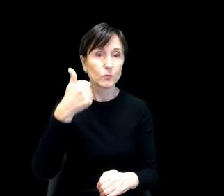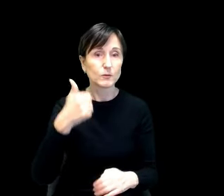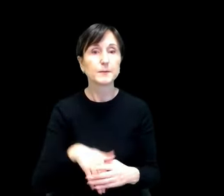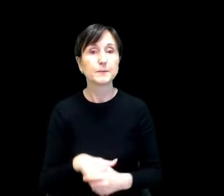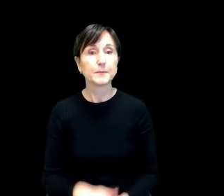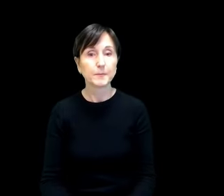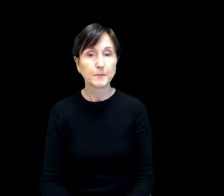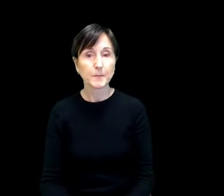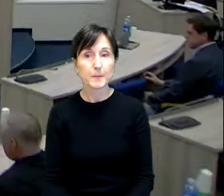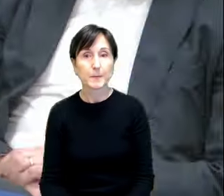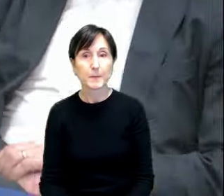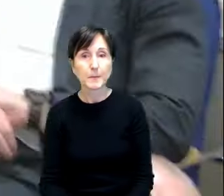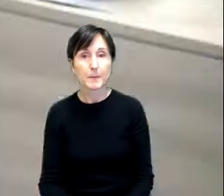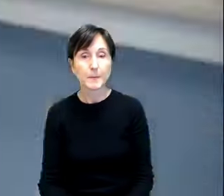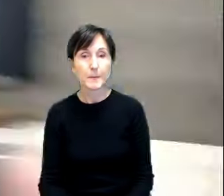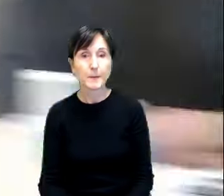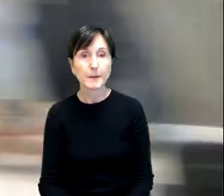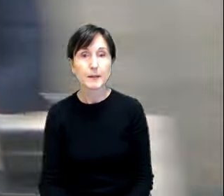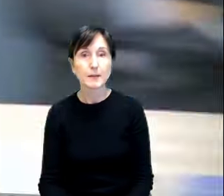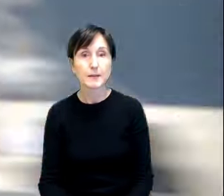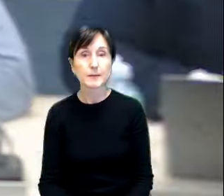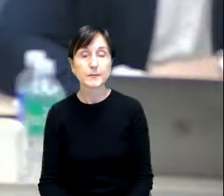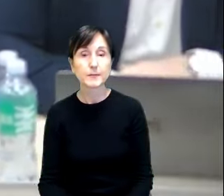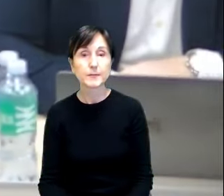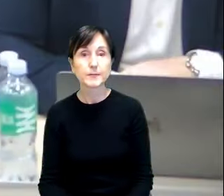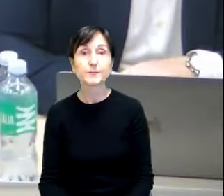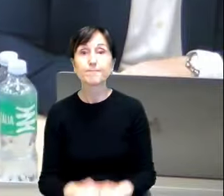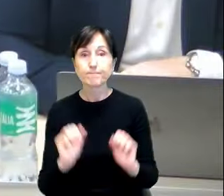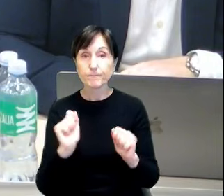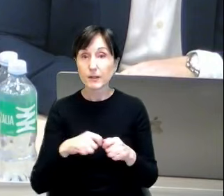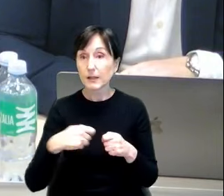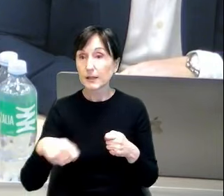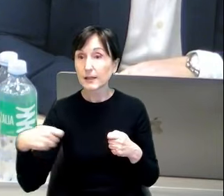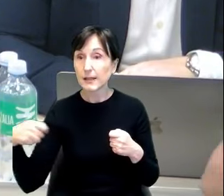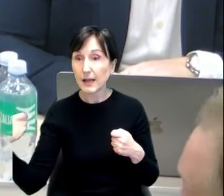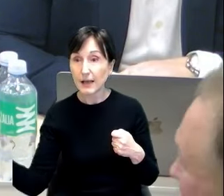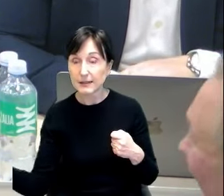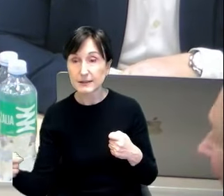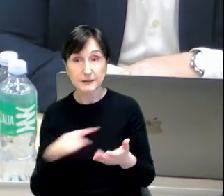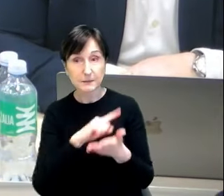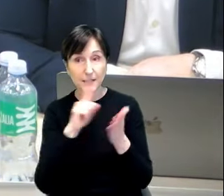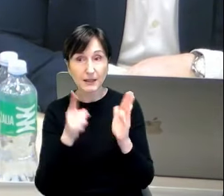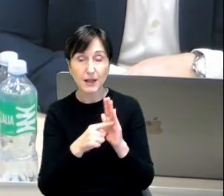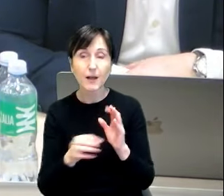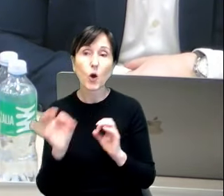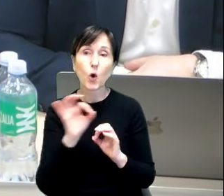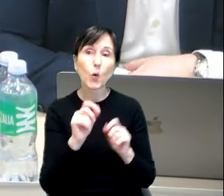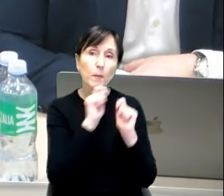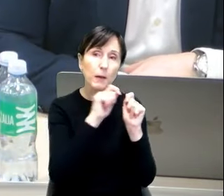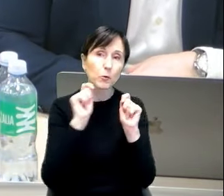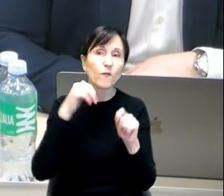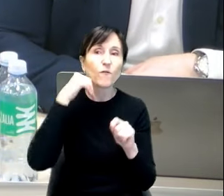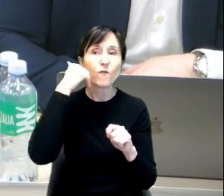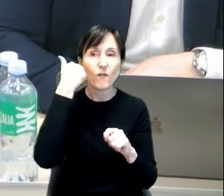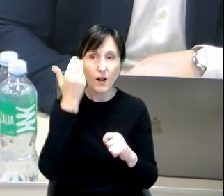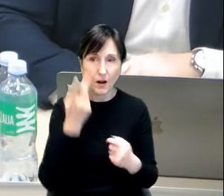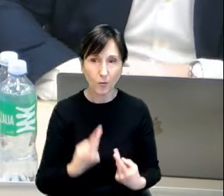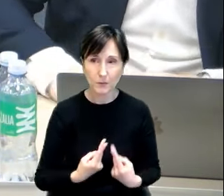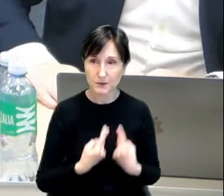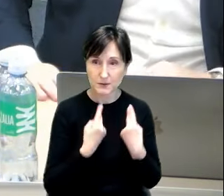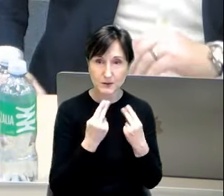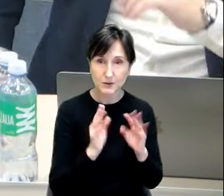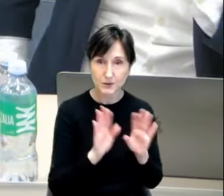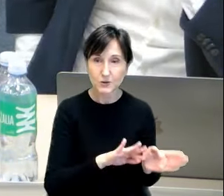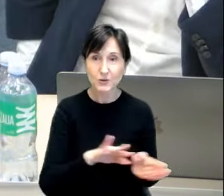ačiū taigi jeigu galima tęsiam klausimus apdovanojimais tada pasidžiaugsim arba rektorius pristatys kuriuos jis žino